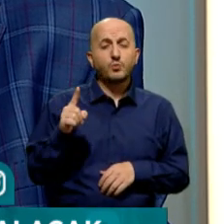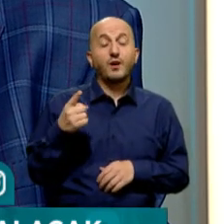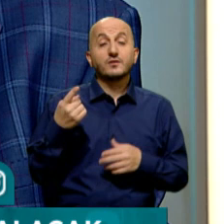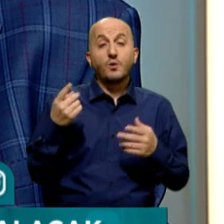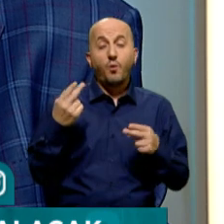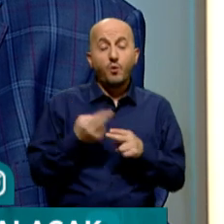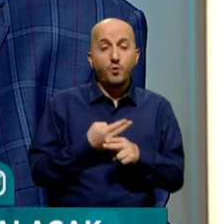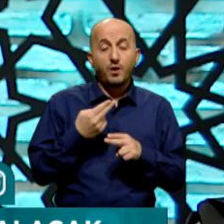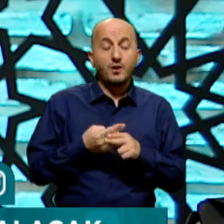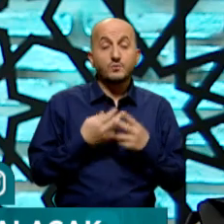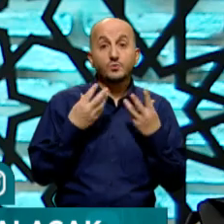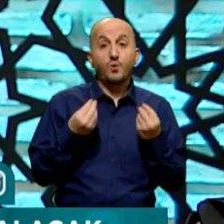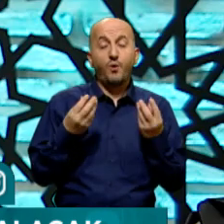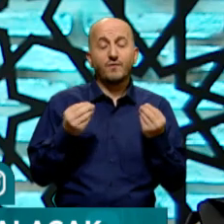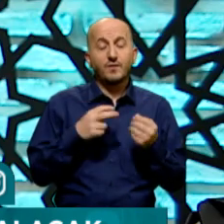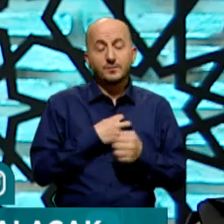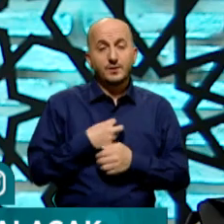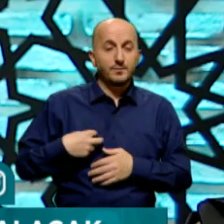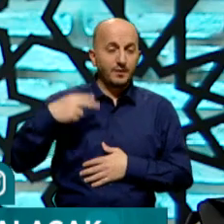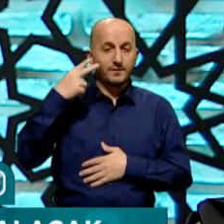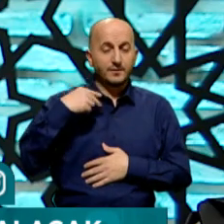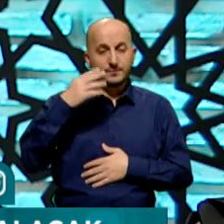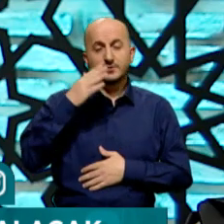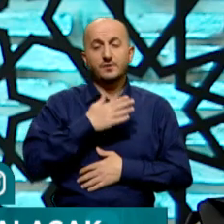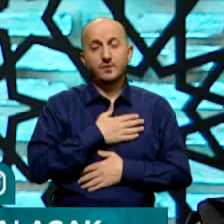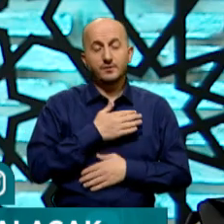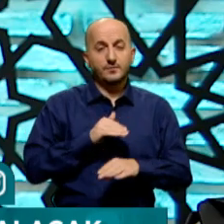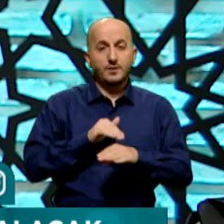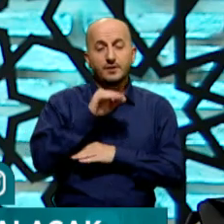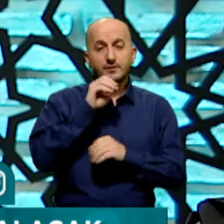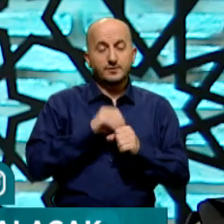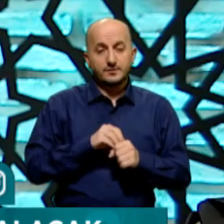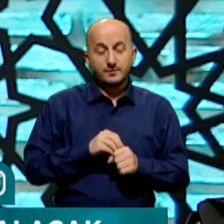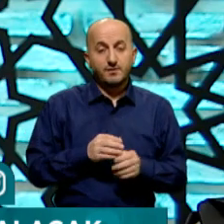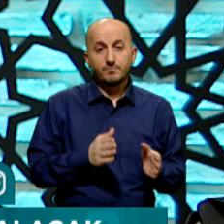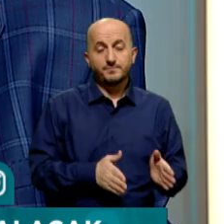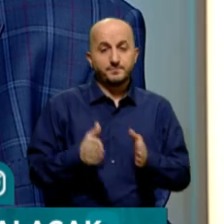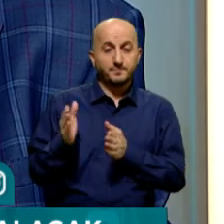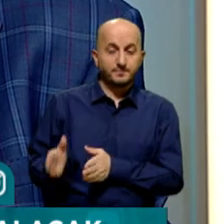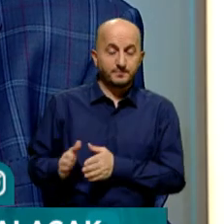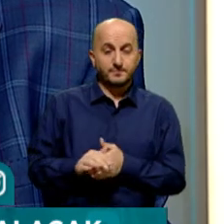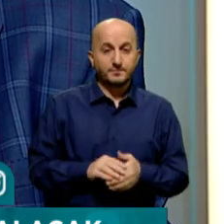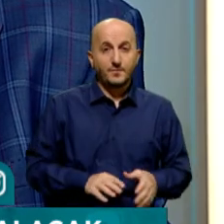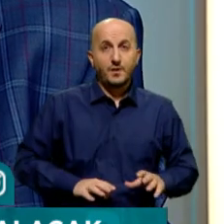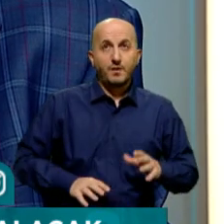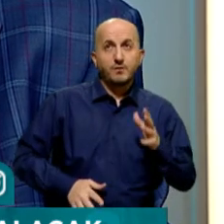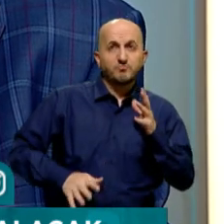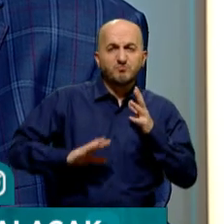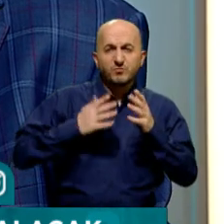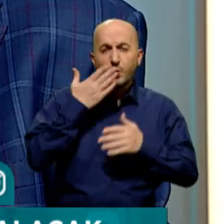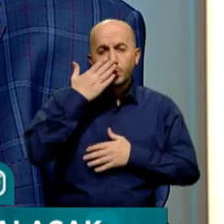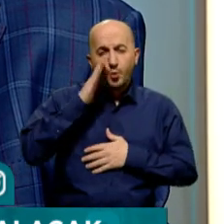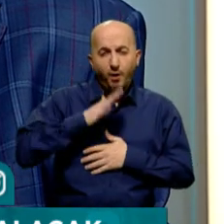Onlarca örnek var. Resulullah Aleyhisselatü Vesselam Efendimizin hayatından. Ayrıca doğadaki